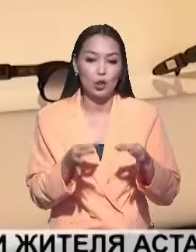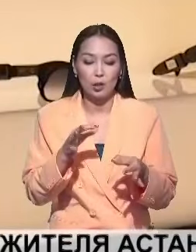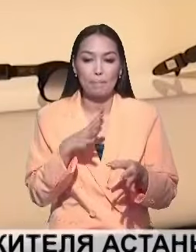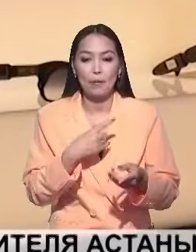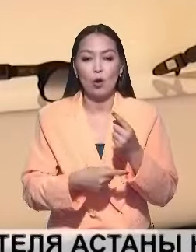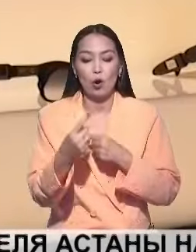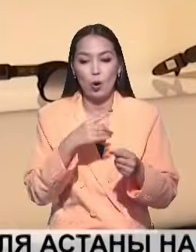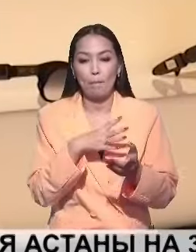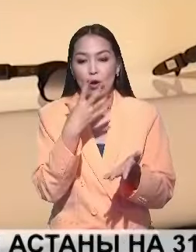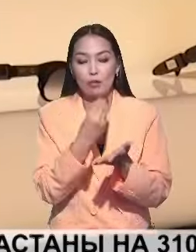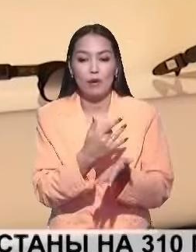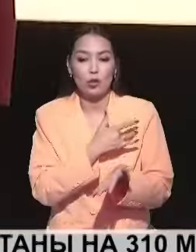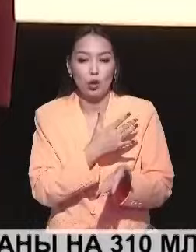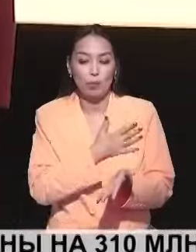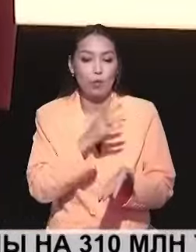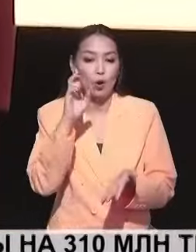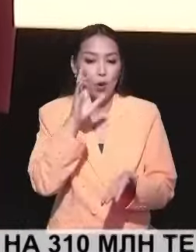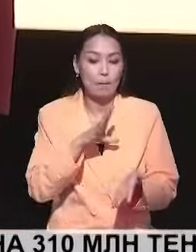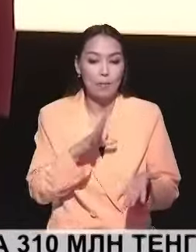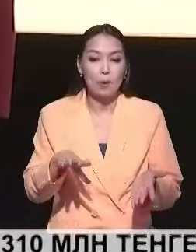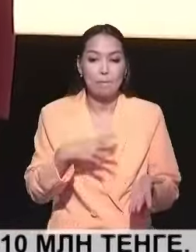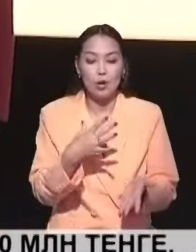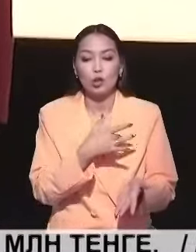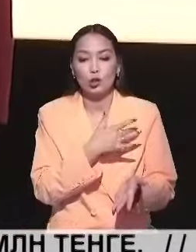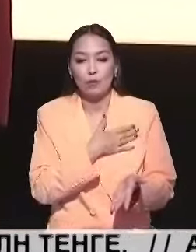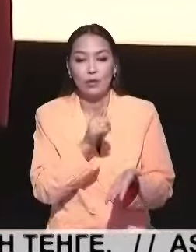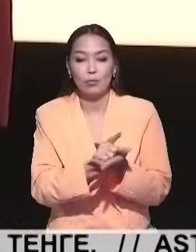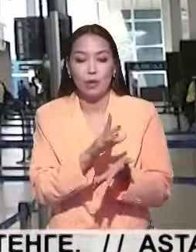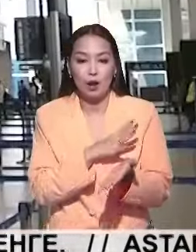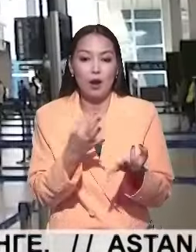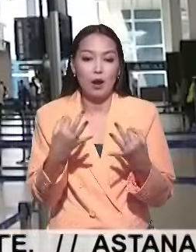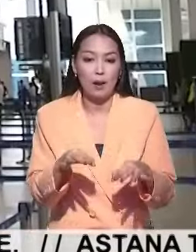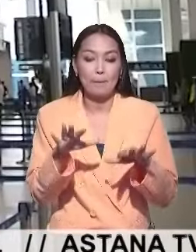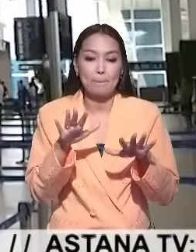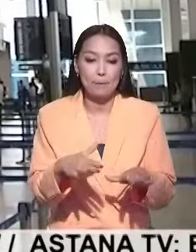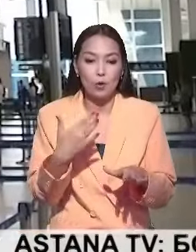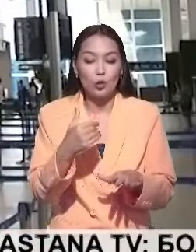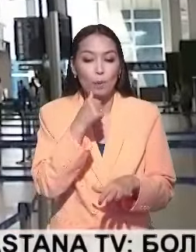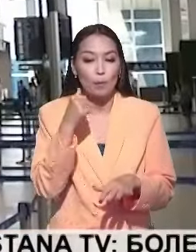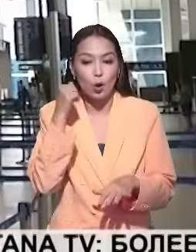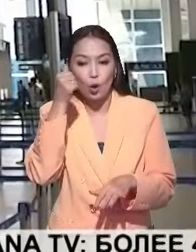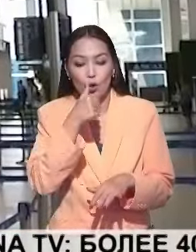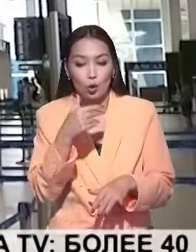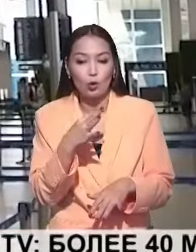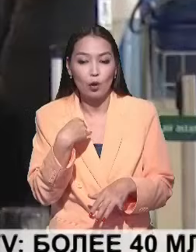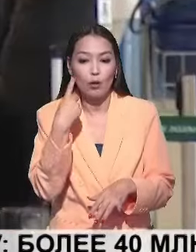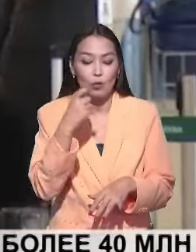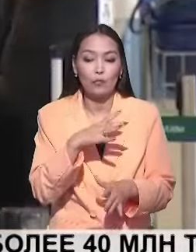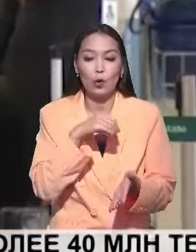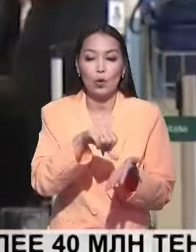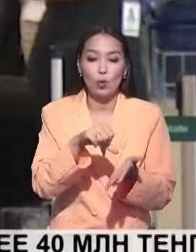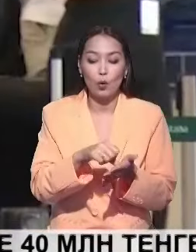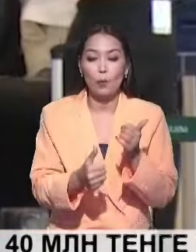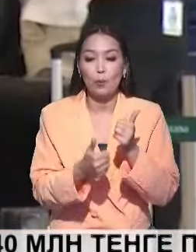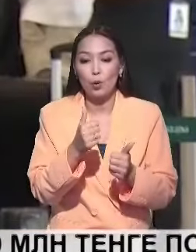возвращены в собственность государства, а бывшие собственники должны были освободить их еще в прошлом году. Но заверили, участие в